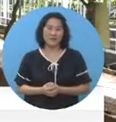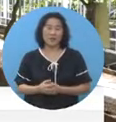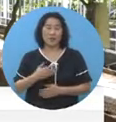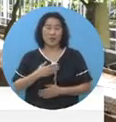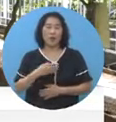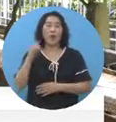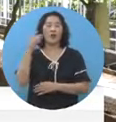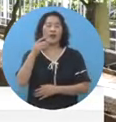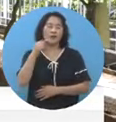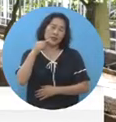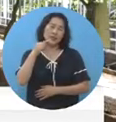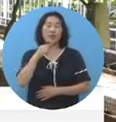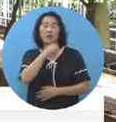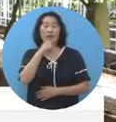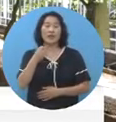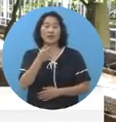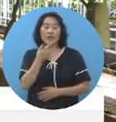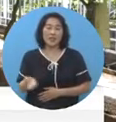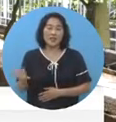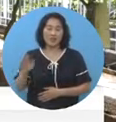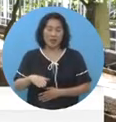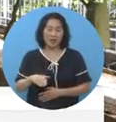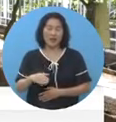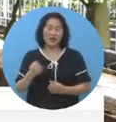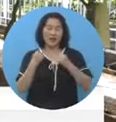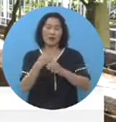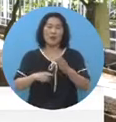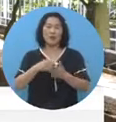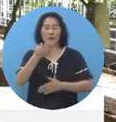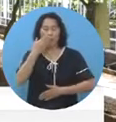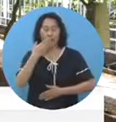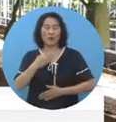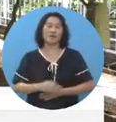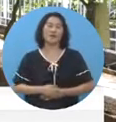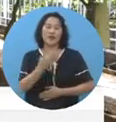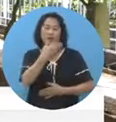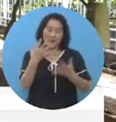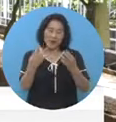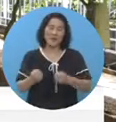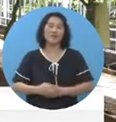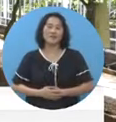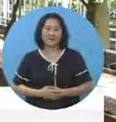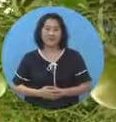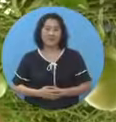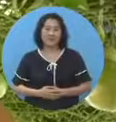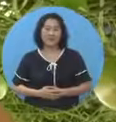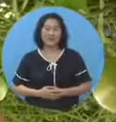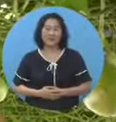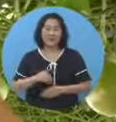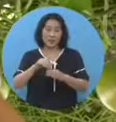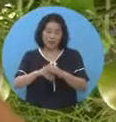같습니다. 그래서 저도 신 걸 싫어하지만 일부러라도 먹음으로써 몸의 건강에도 좋은 것 같습니다.